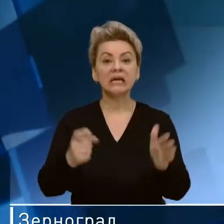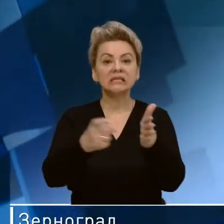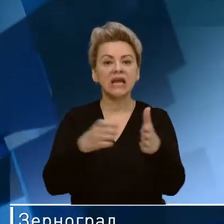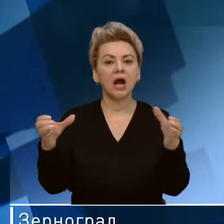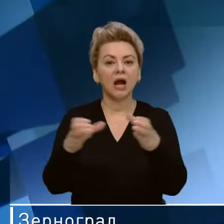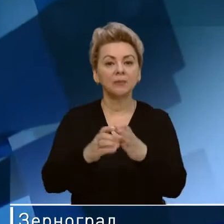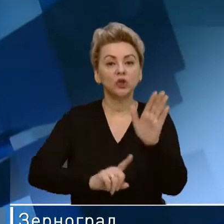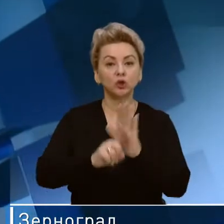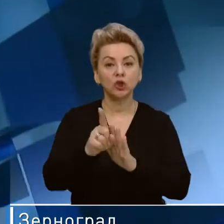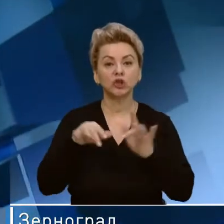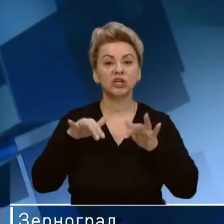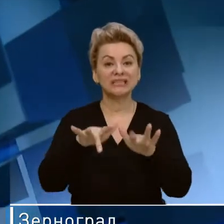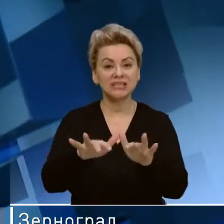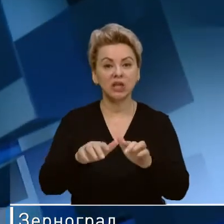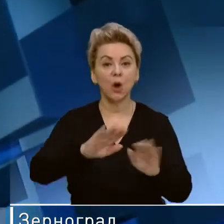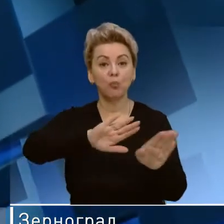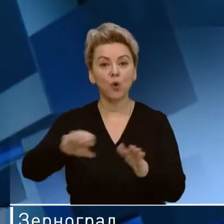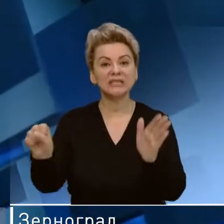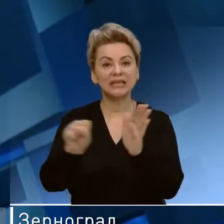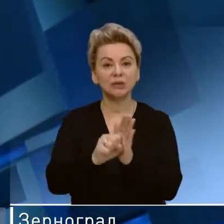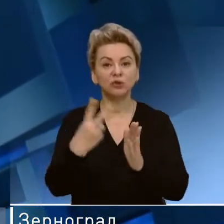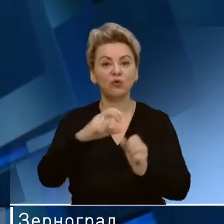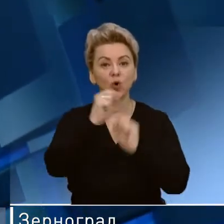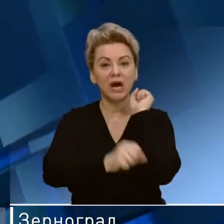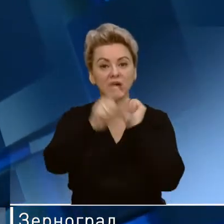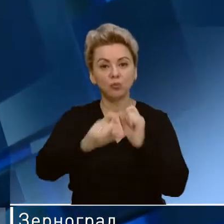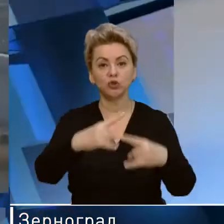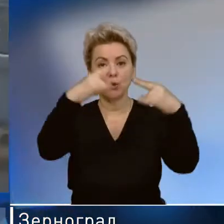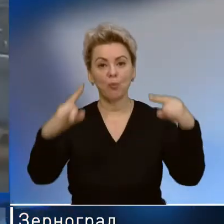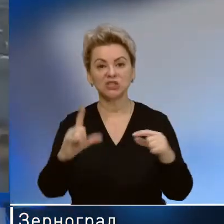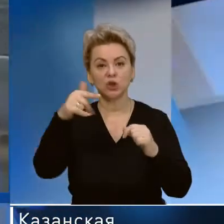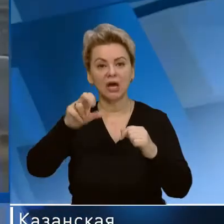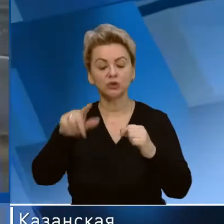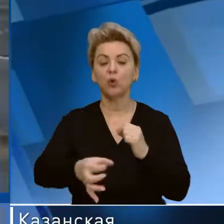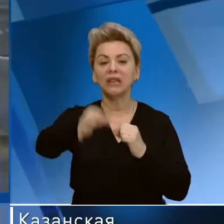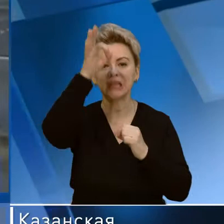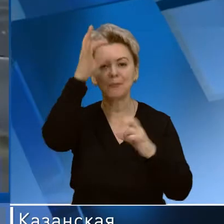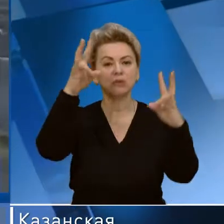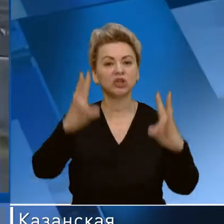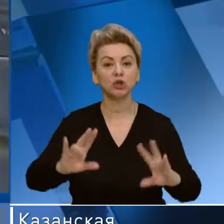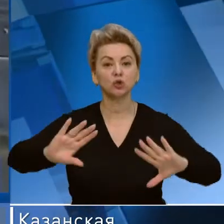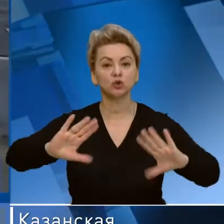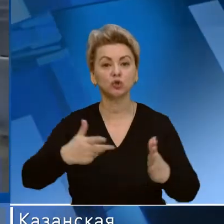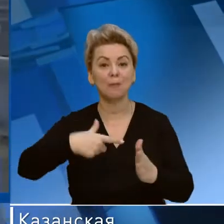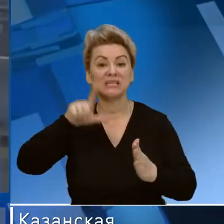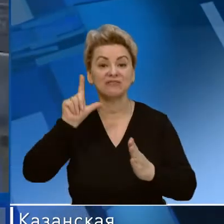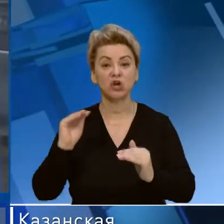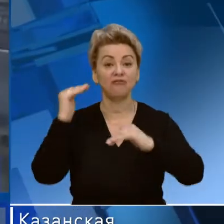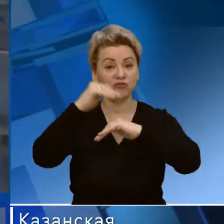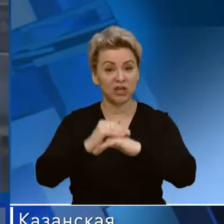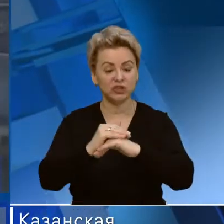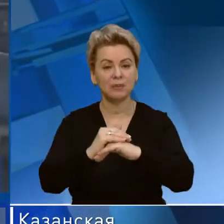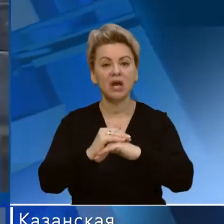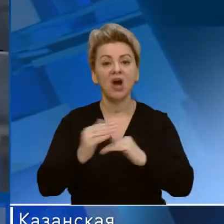Следственный комитет возбудил уголовное дело после гибели двух рабочих на мосту Стачки. Напомним, трагедия произошла позавчера вечером.